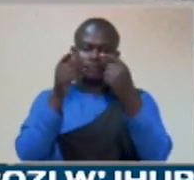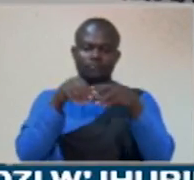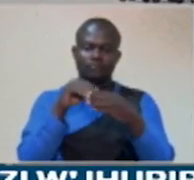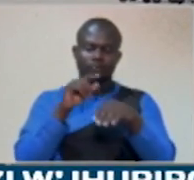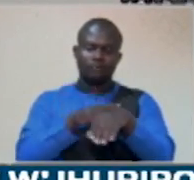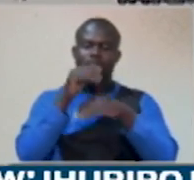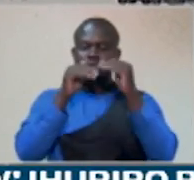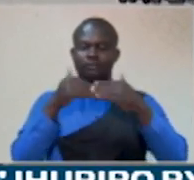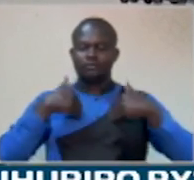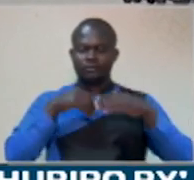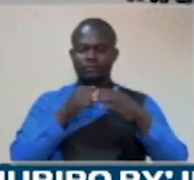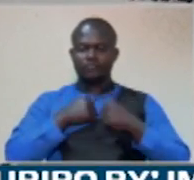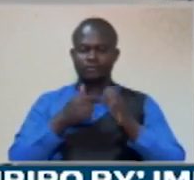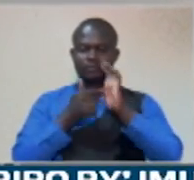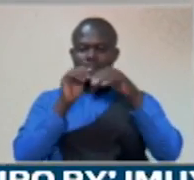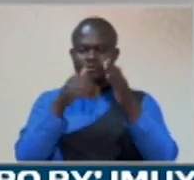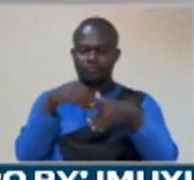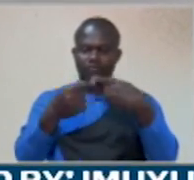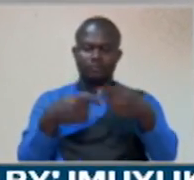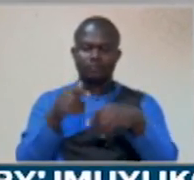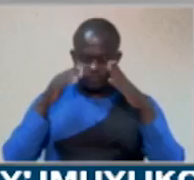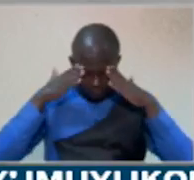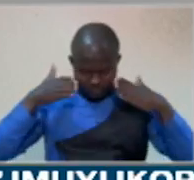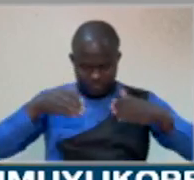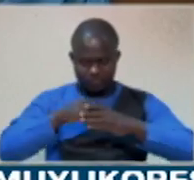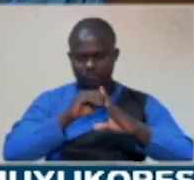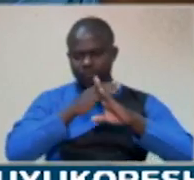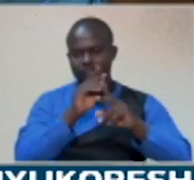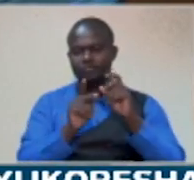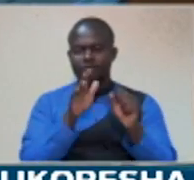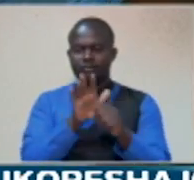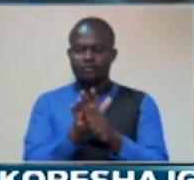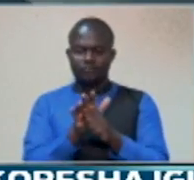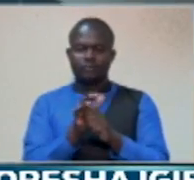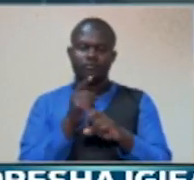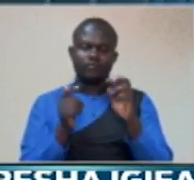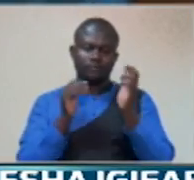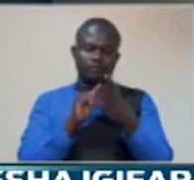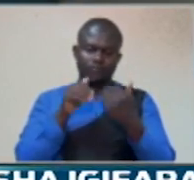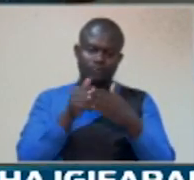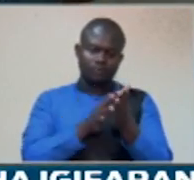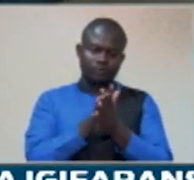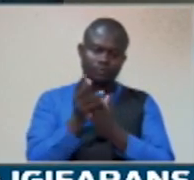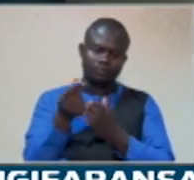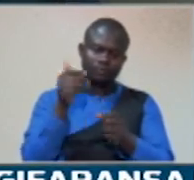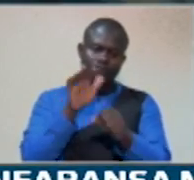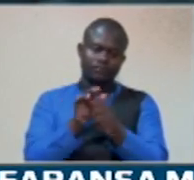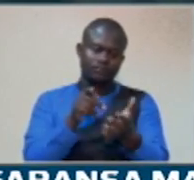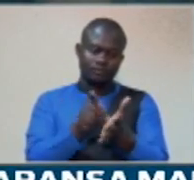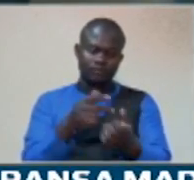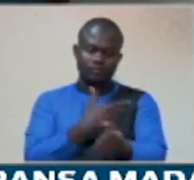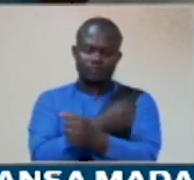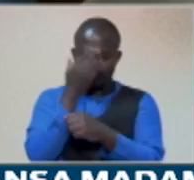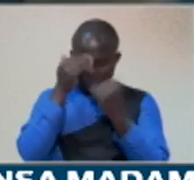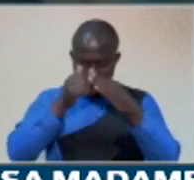inzego z'ubuzima mu Rwanda zigaragaza ko zikomeje gushyira imbaraga mu gukingira abantu benshi ndetse igashora amafaranga menshi mu kugura inkingo,